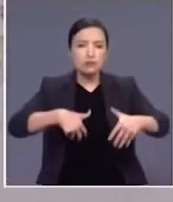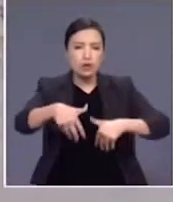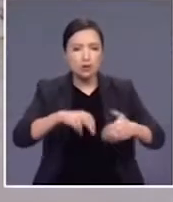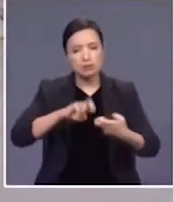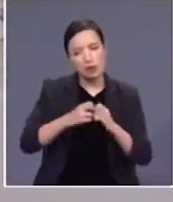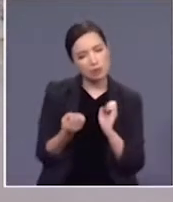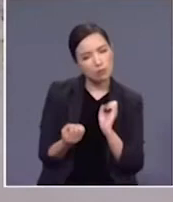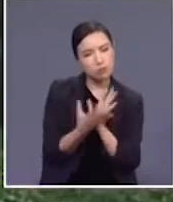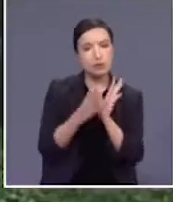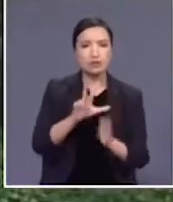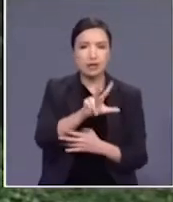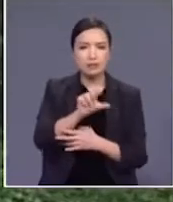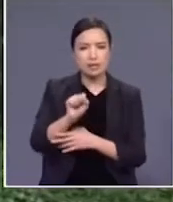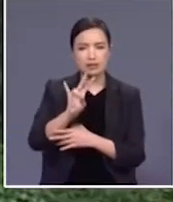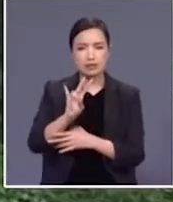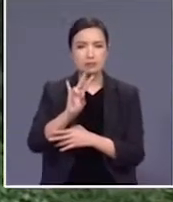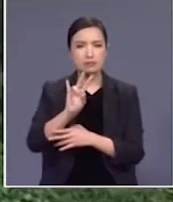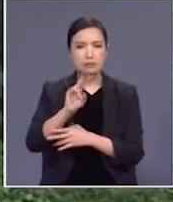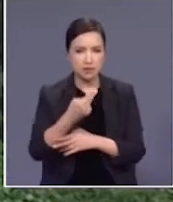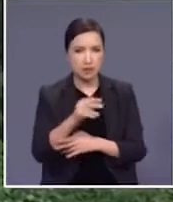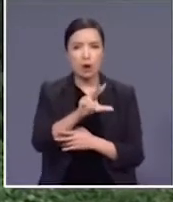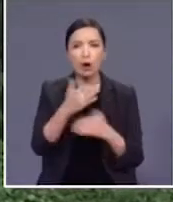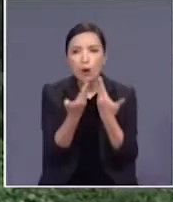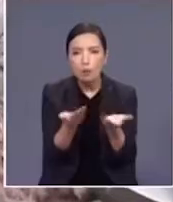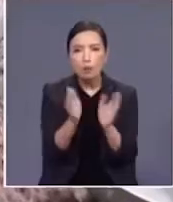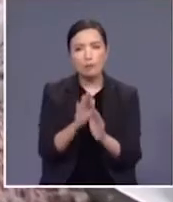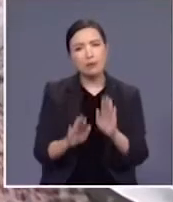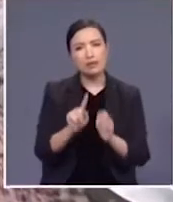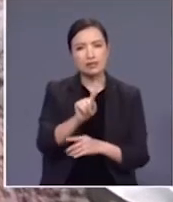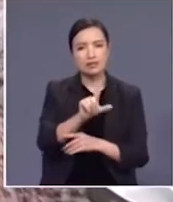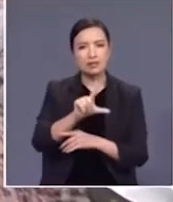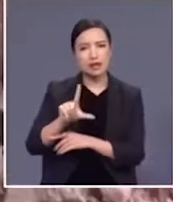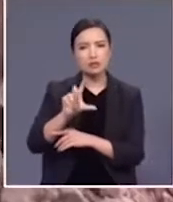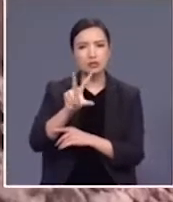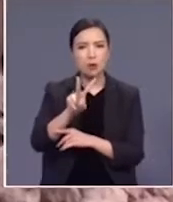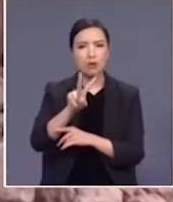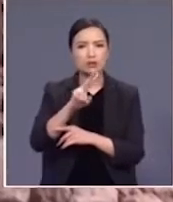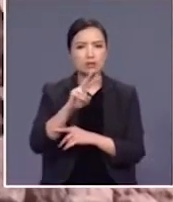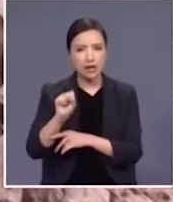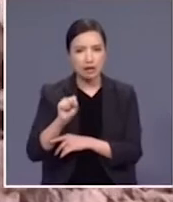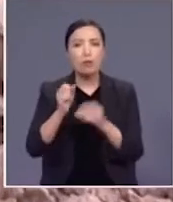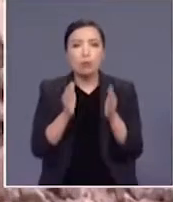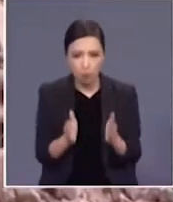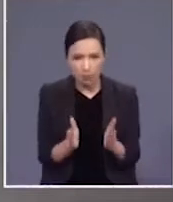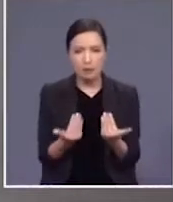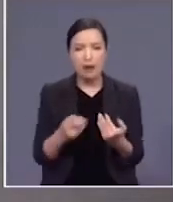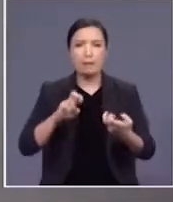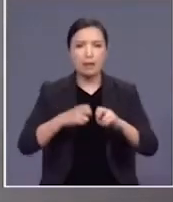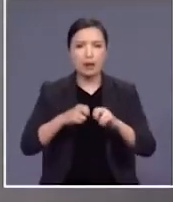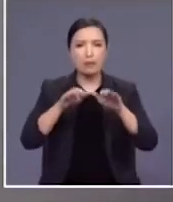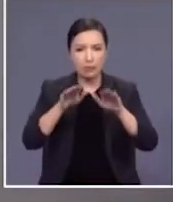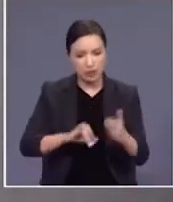ลกระทบกว่า 370,000 ครัวเรือนหรือราว 1,200,000 คนปัจจุบันสถานการณ์ได้คลี่คลายลงแ